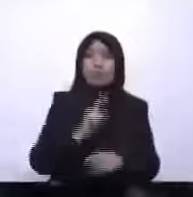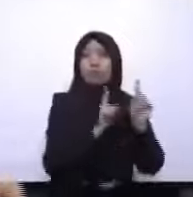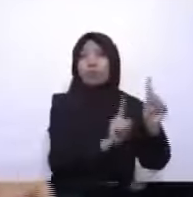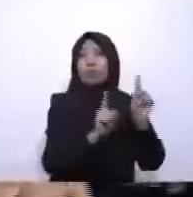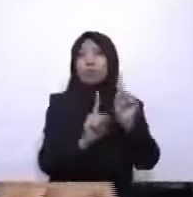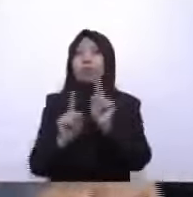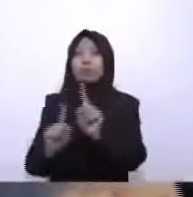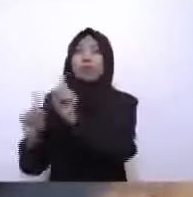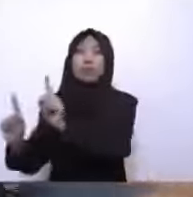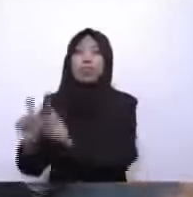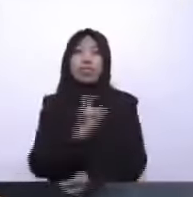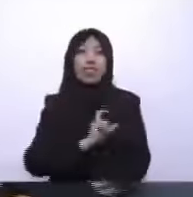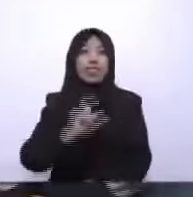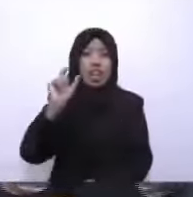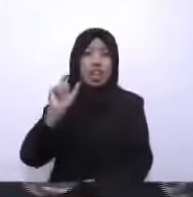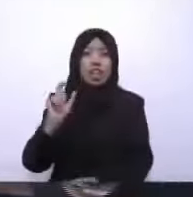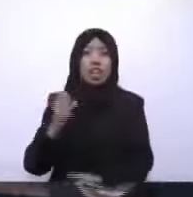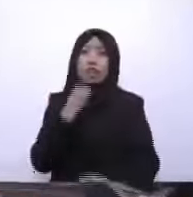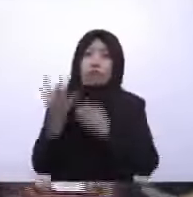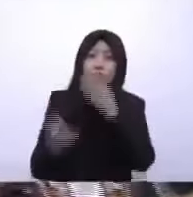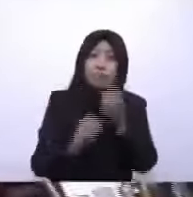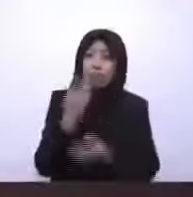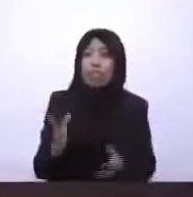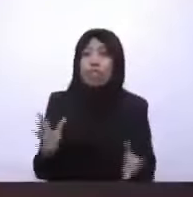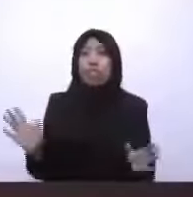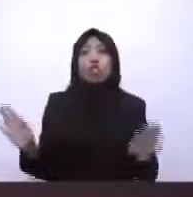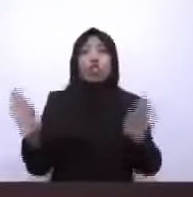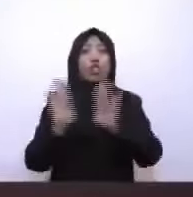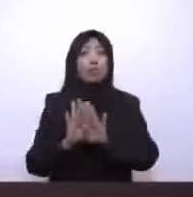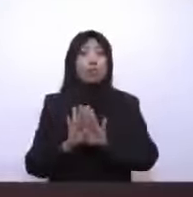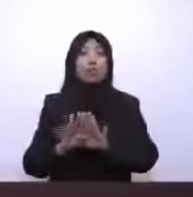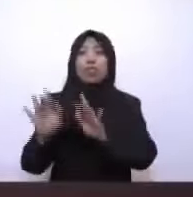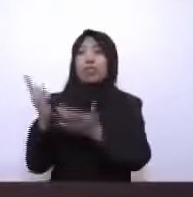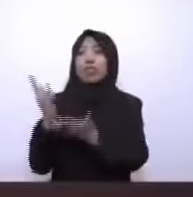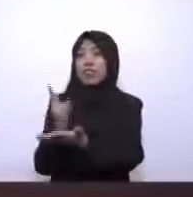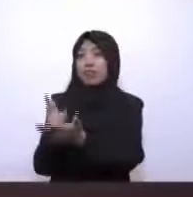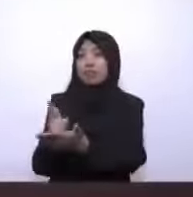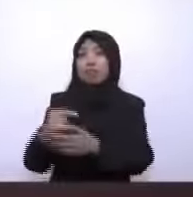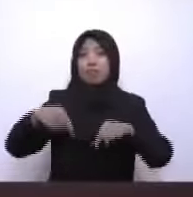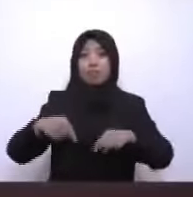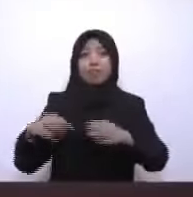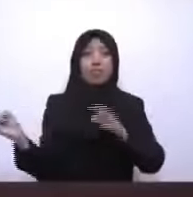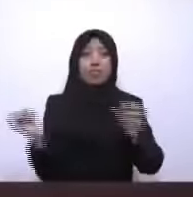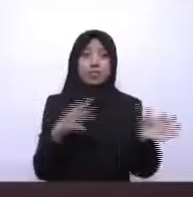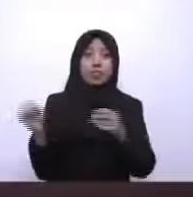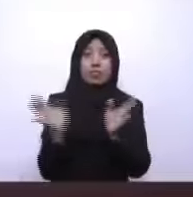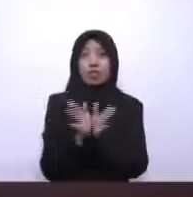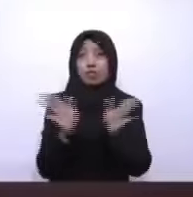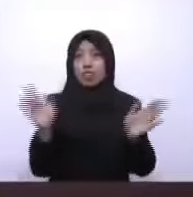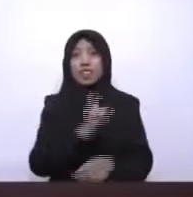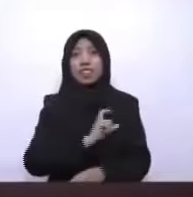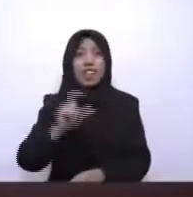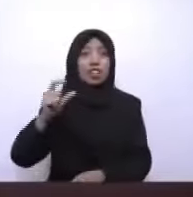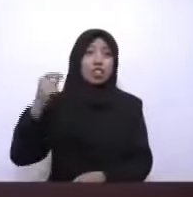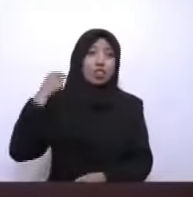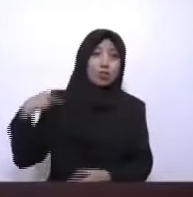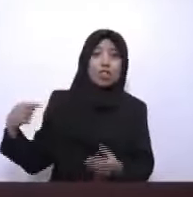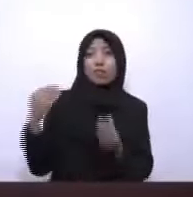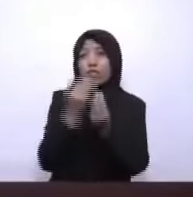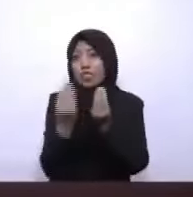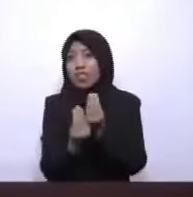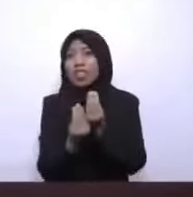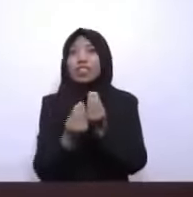memberikan pernyataan penutup. Jangan kemana-mana, tetap bersama kami di debat publik calon gubernur dan wakil gubernur